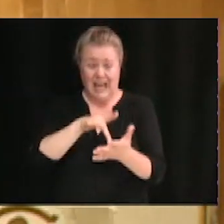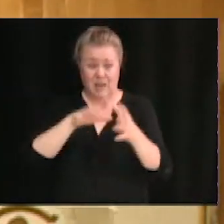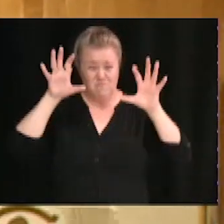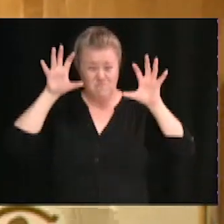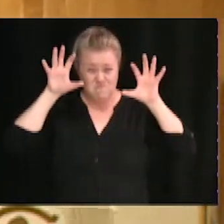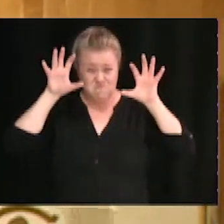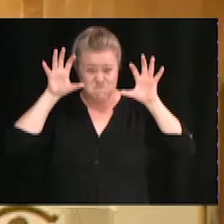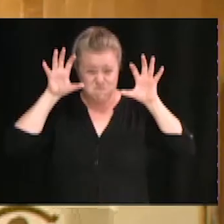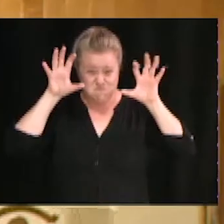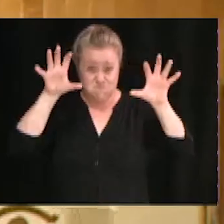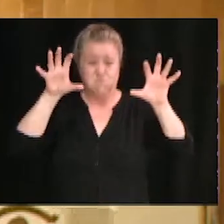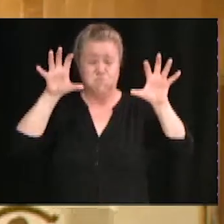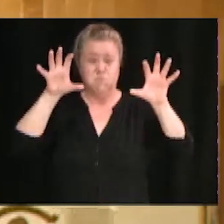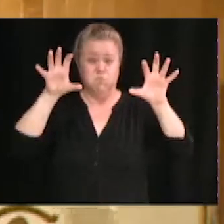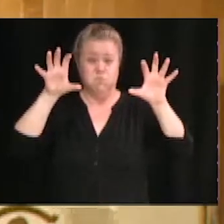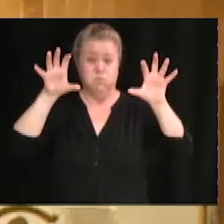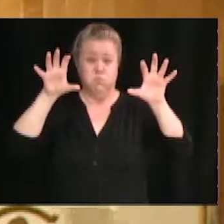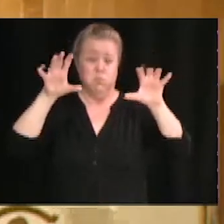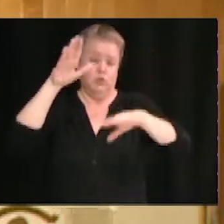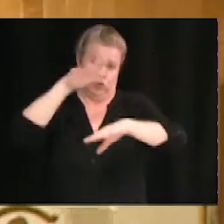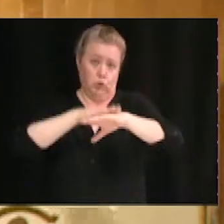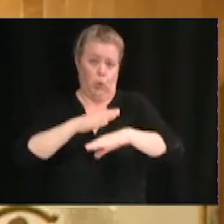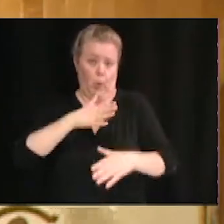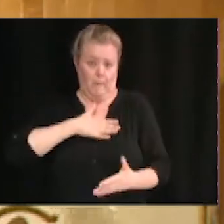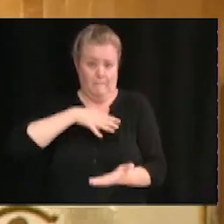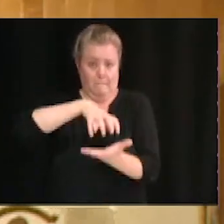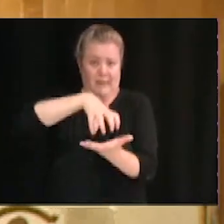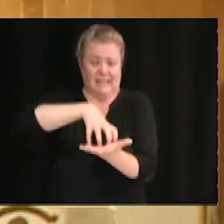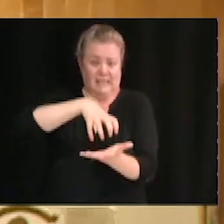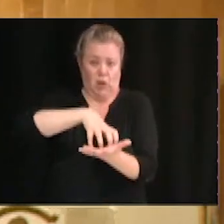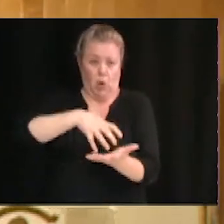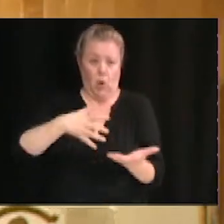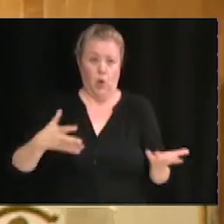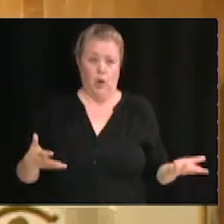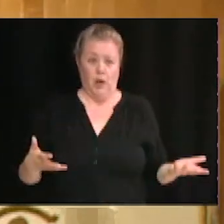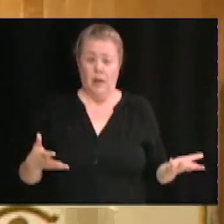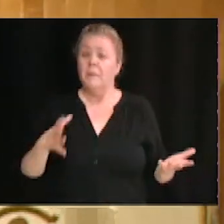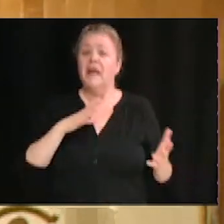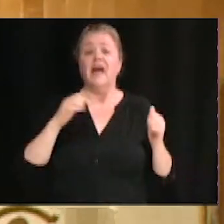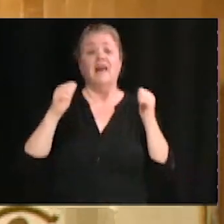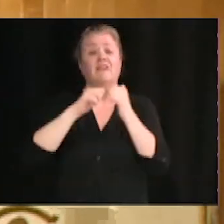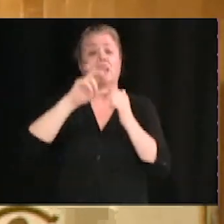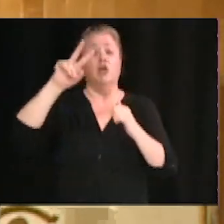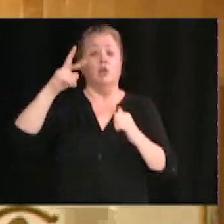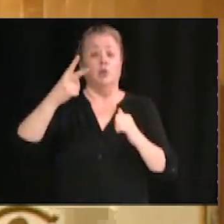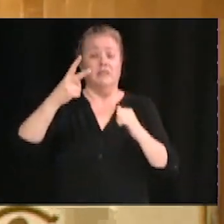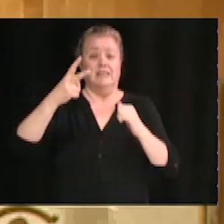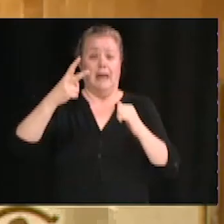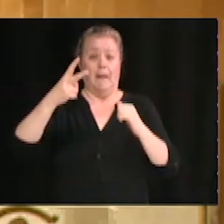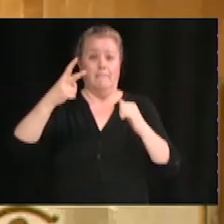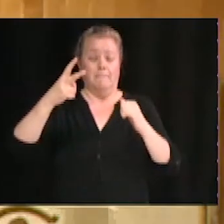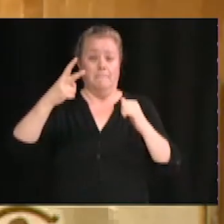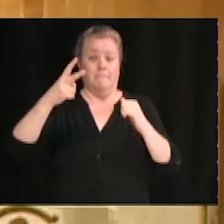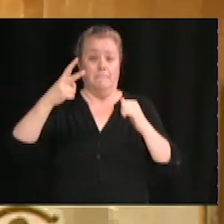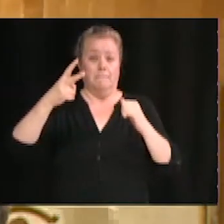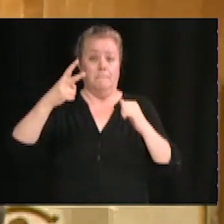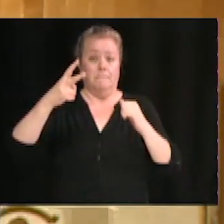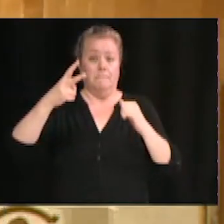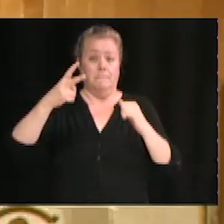potent carrément, excusez le terme, carré chez nous. Puis même avec le deuxième étage, ma chambre a été éclairée.